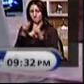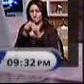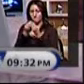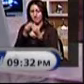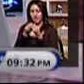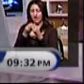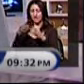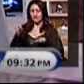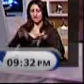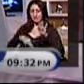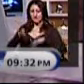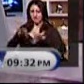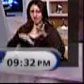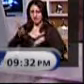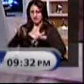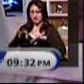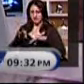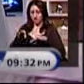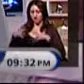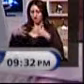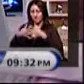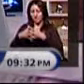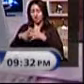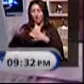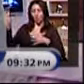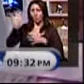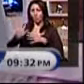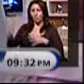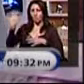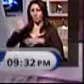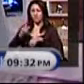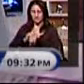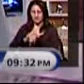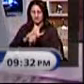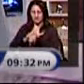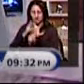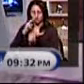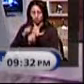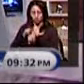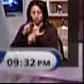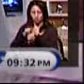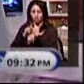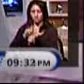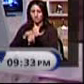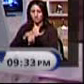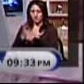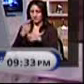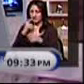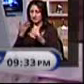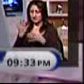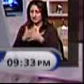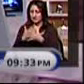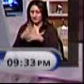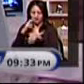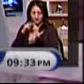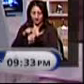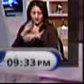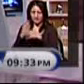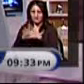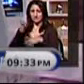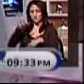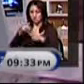اوروبا ويبقى مولع جدا بفكرة ان هو يقعد يبص في ساعته الجديدة دي. ما دي حاجة غريبة. الإنسان صحيح لما